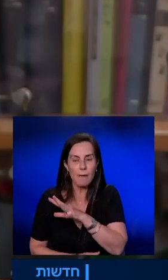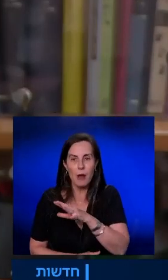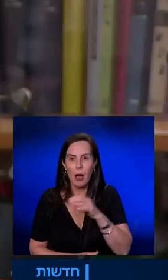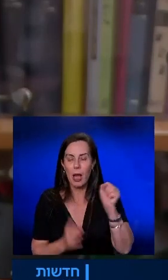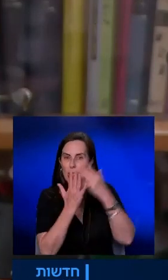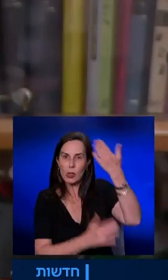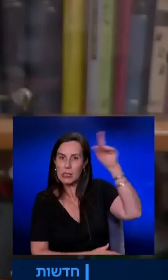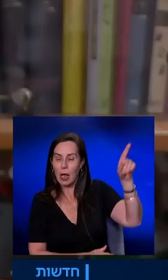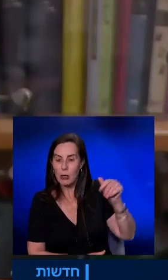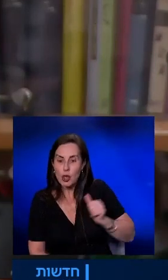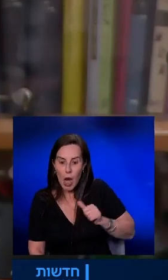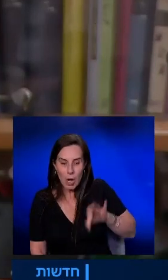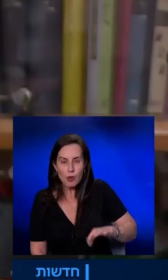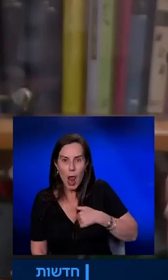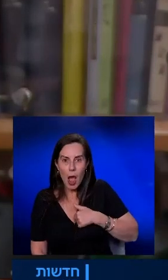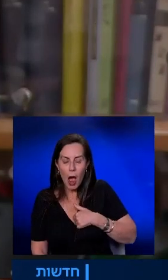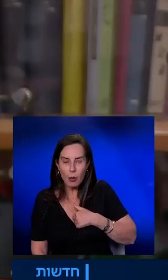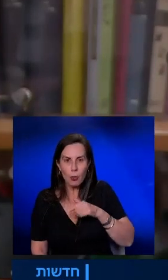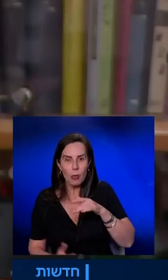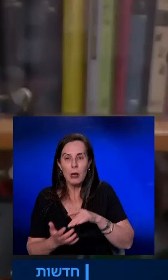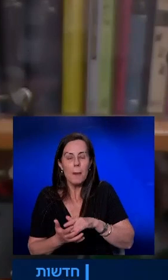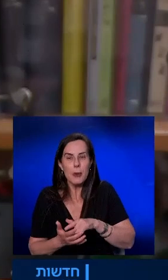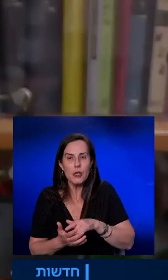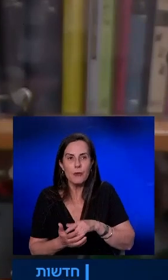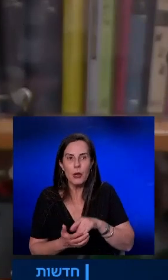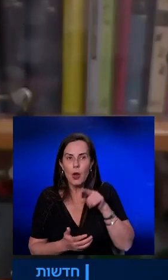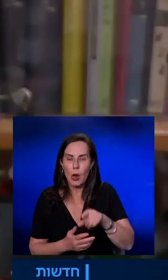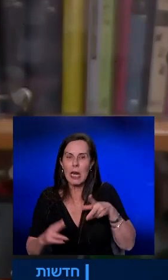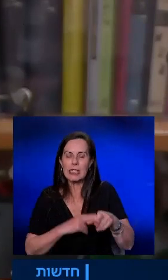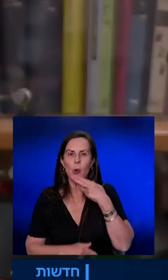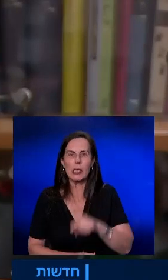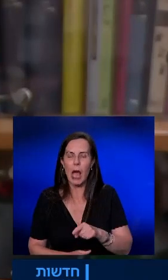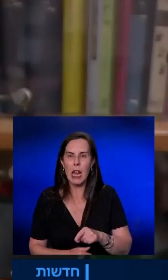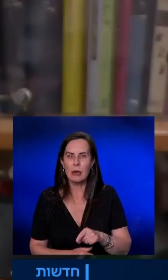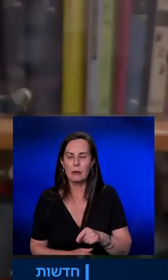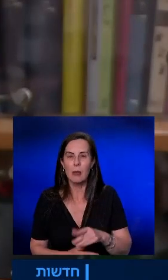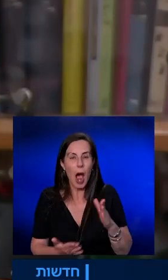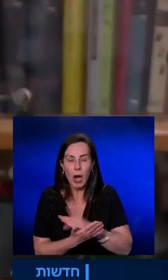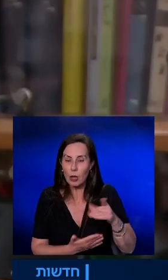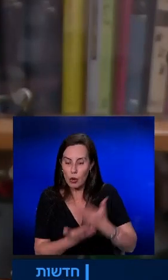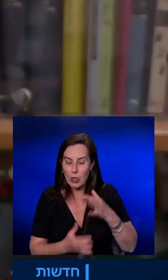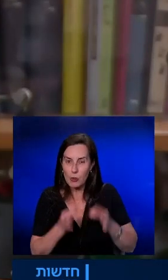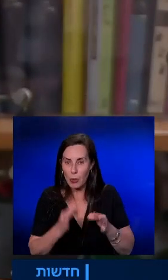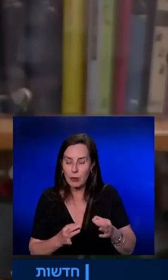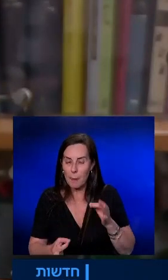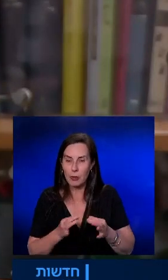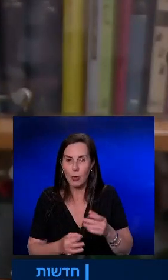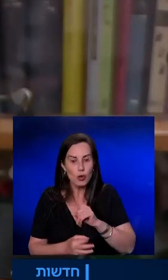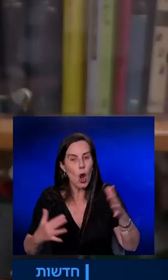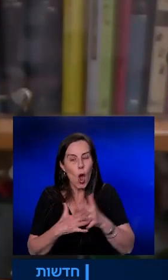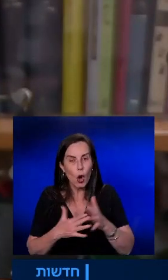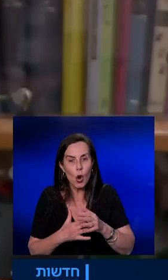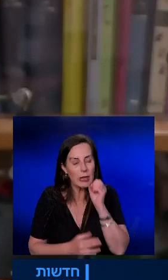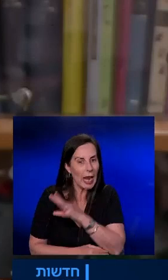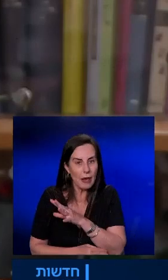זר בזמן שחיילינו נמצאים מאחורי קווי אויב כדי להימנע מהצנזורה הישראלית. ההחלטה של היועץ המשפטי והפרקליטות שלא לחקור את אותה